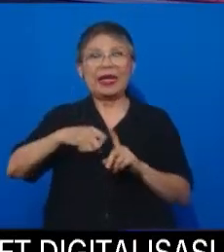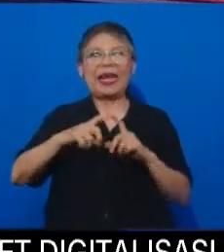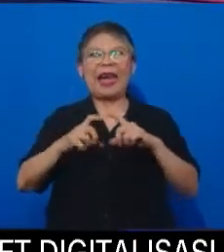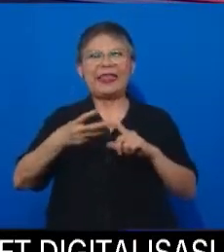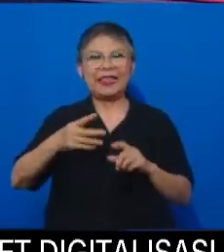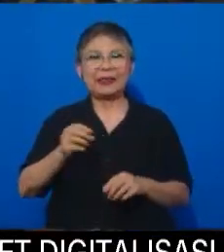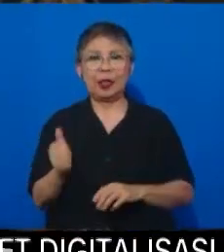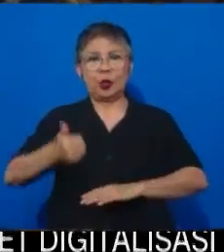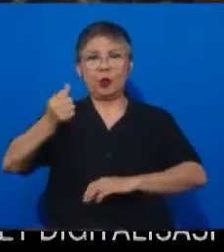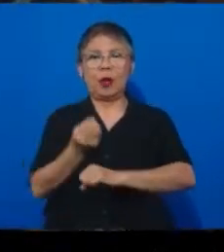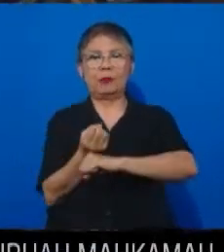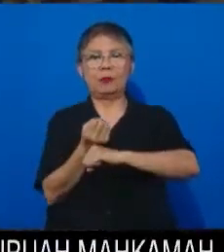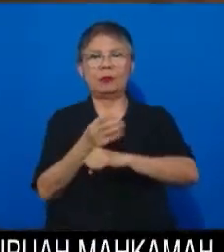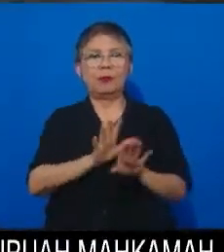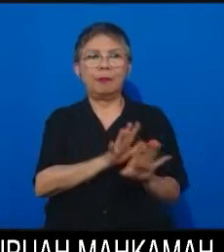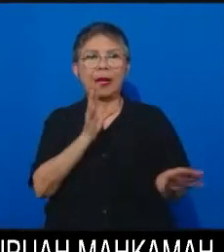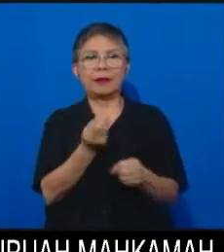PSI.